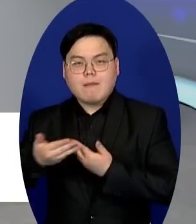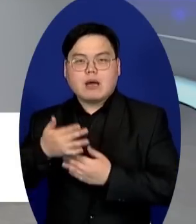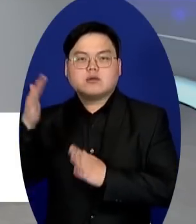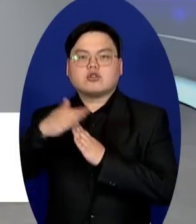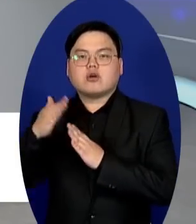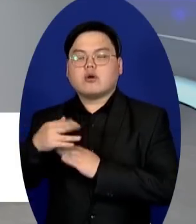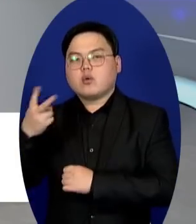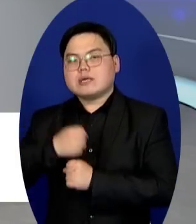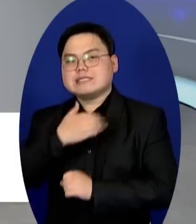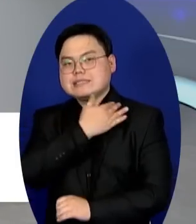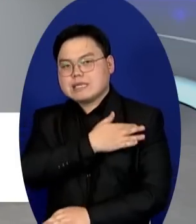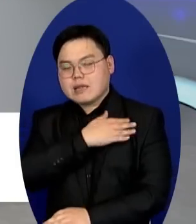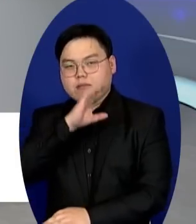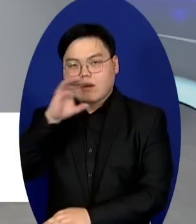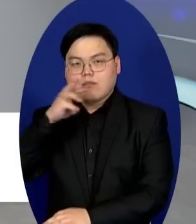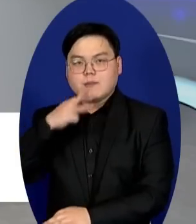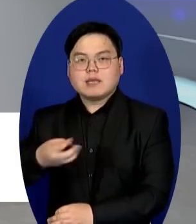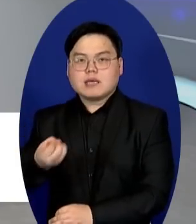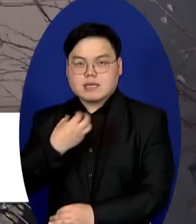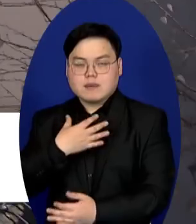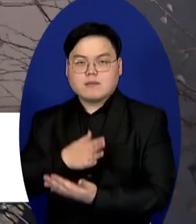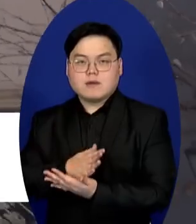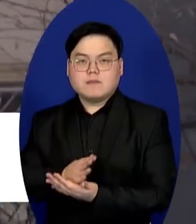явагдана гэж цагдаагийн байгууллагаас мэдэгдсэн байна.